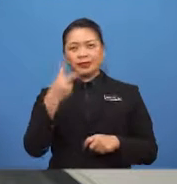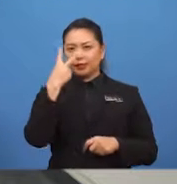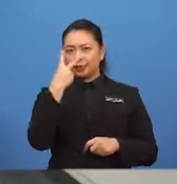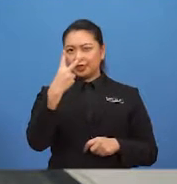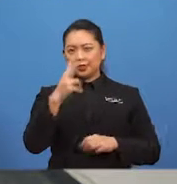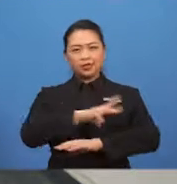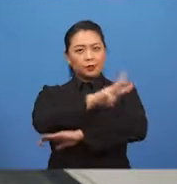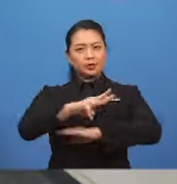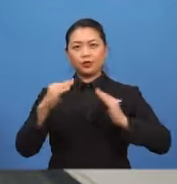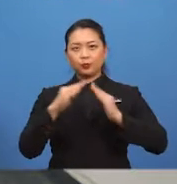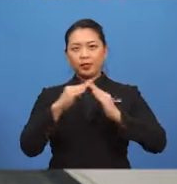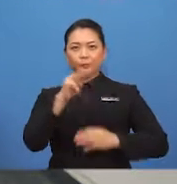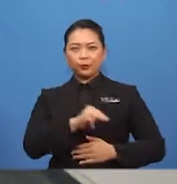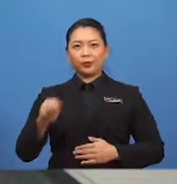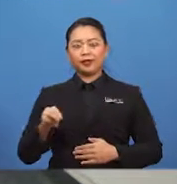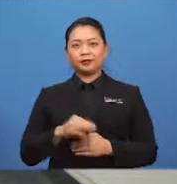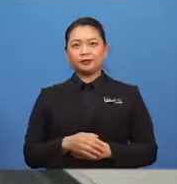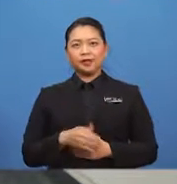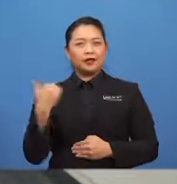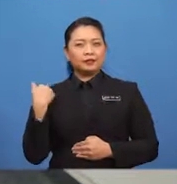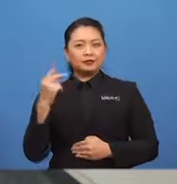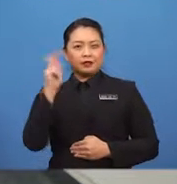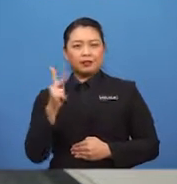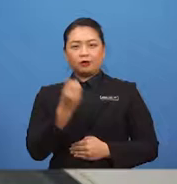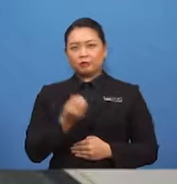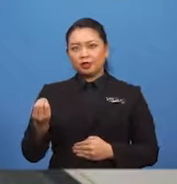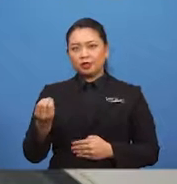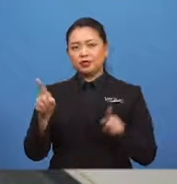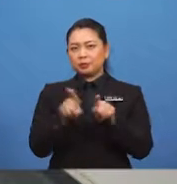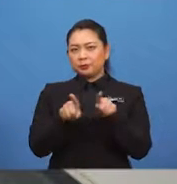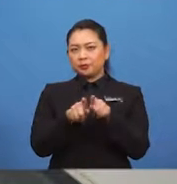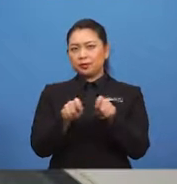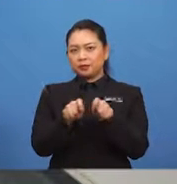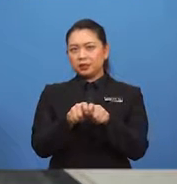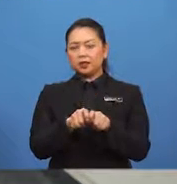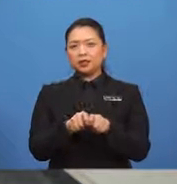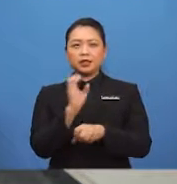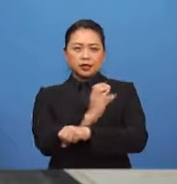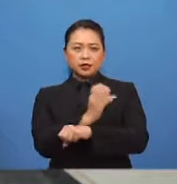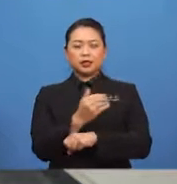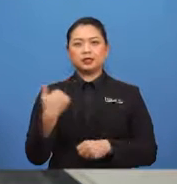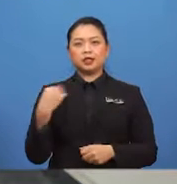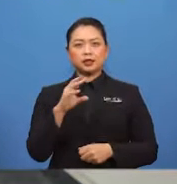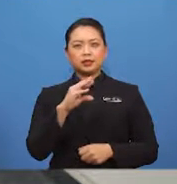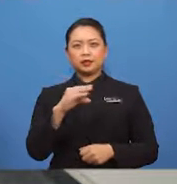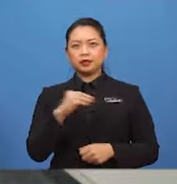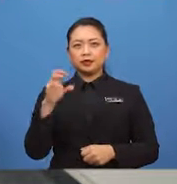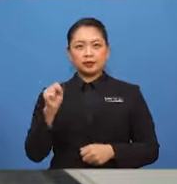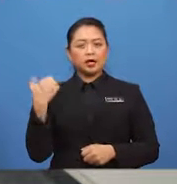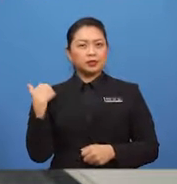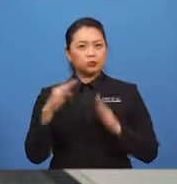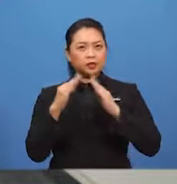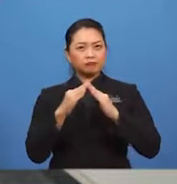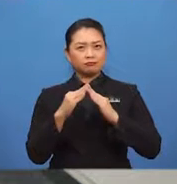perhatikan kawasan rumah murid-murid. Adakah objek seperti kaca dan seramik ada di dalam rumah